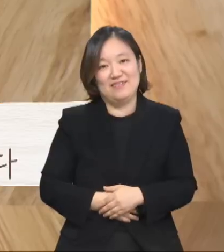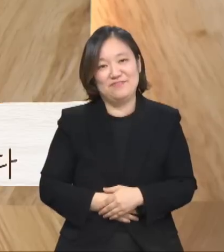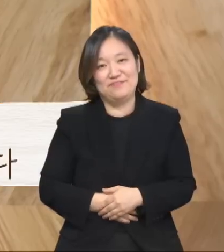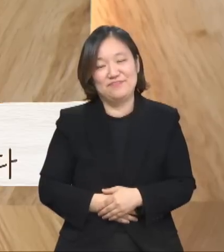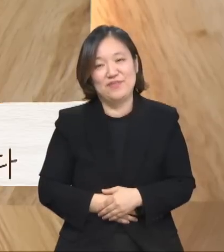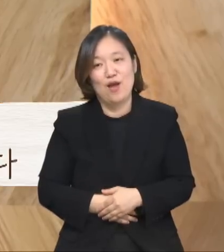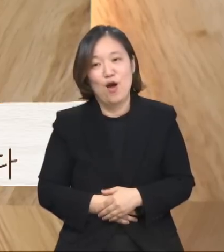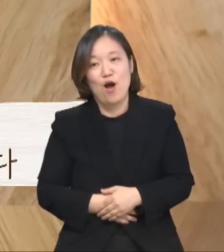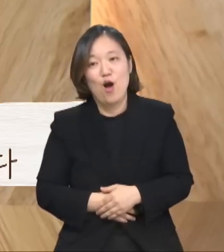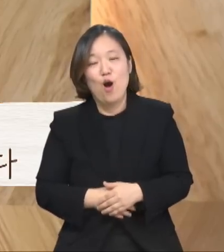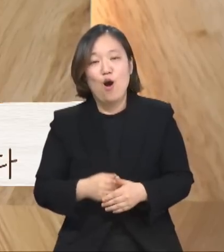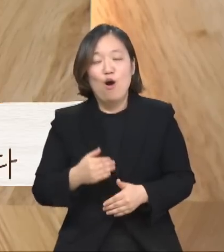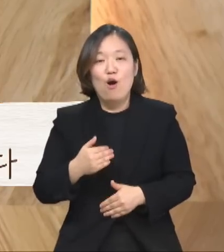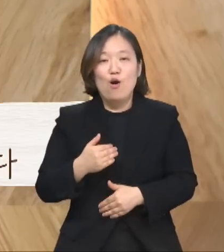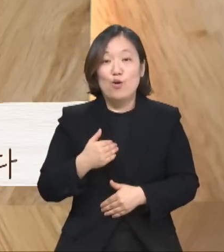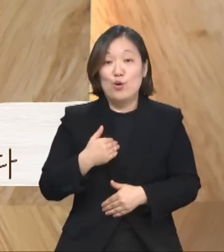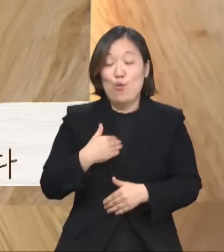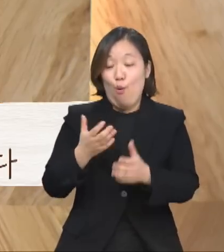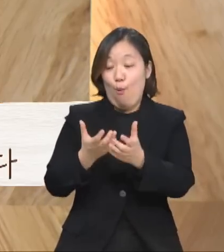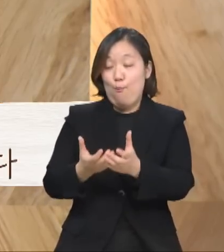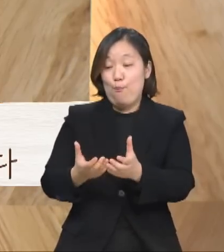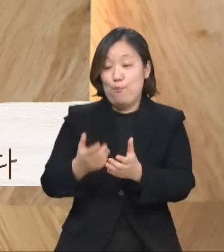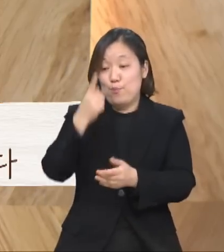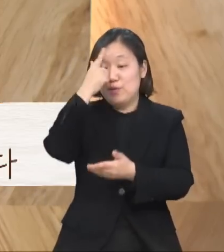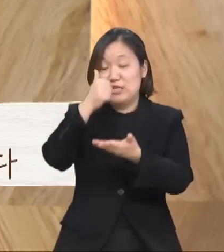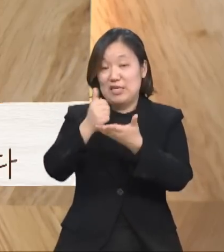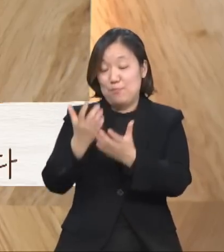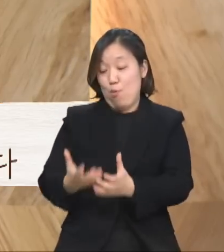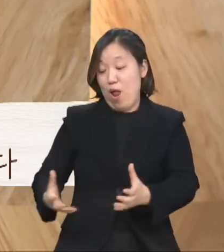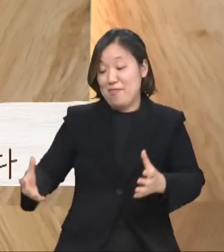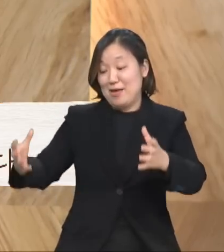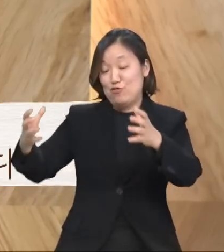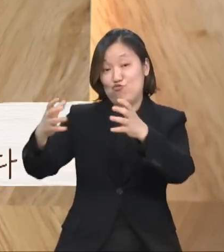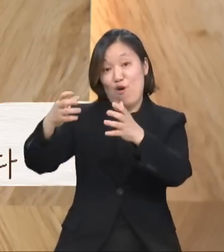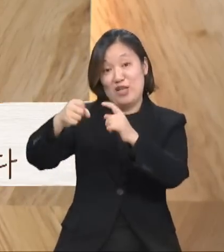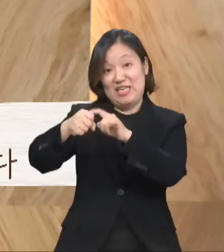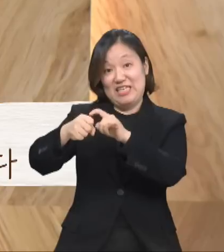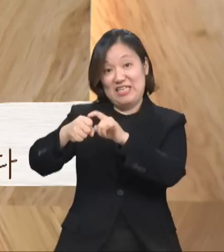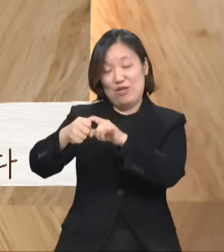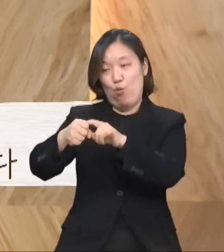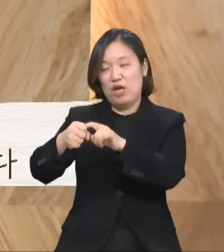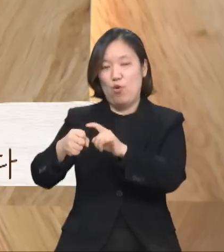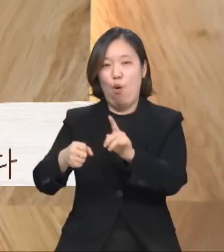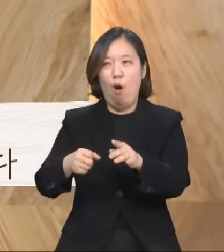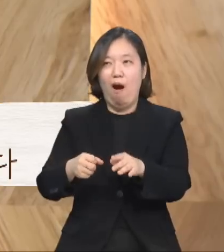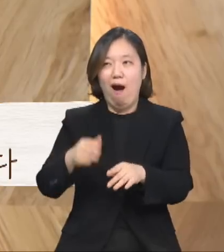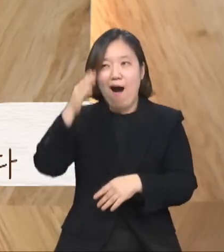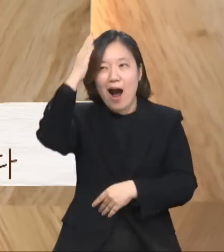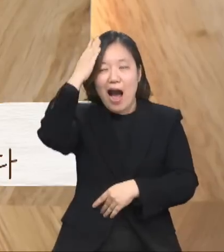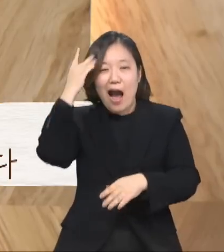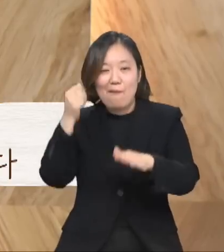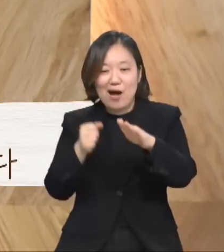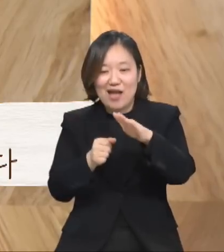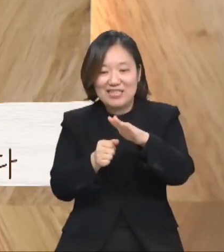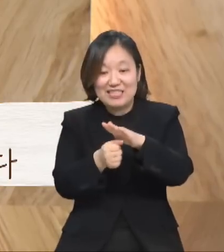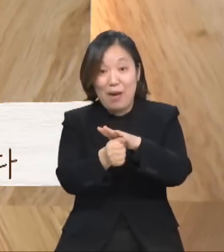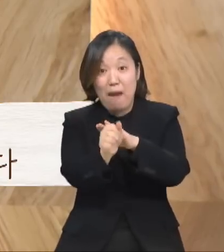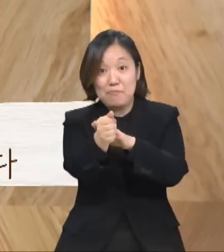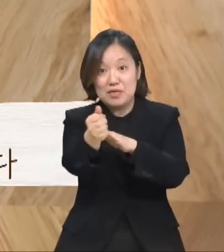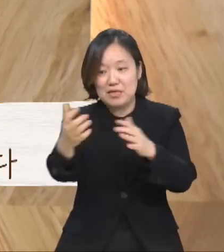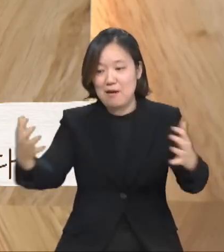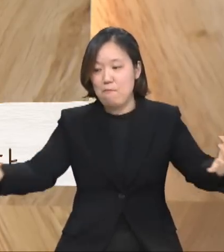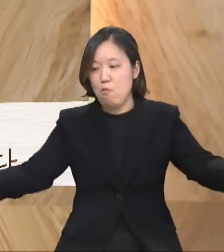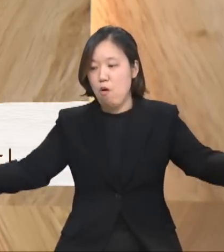그리고 가지고 계신 보라색 주머니 안으로 검은 실뱀들이 들어가는 것을 본